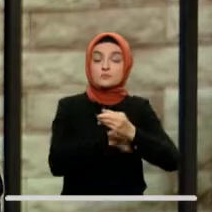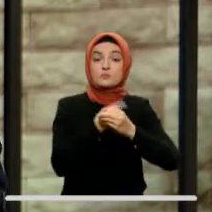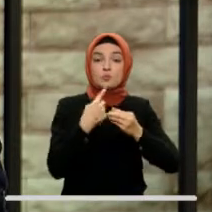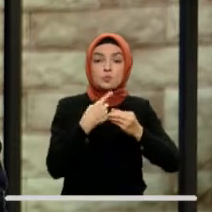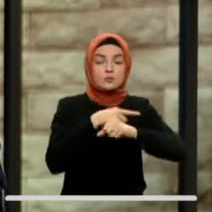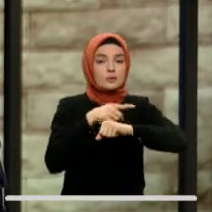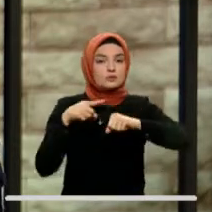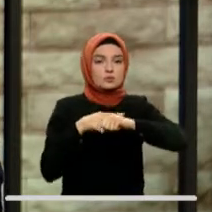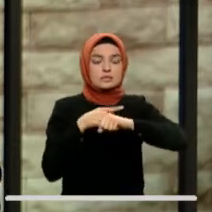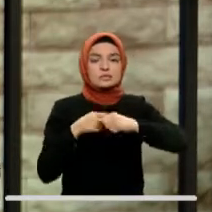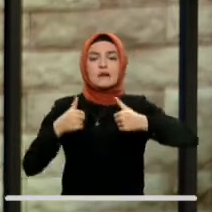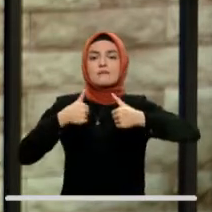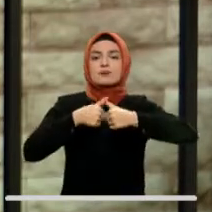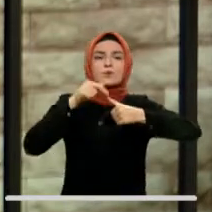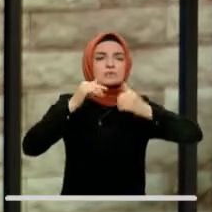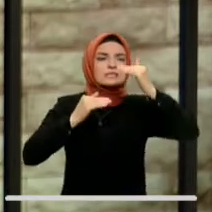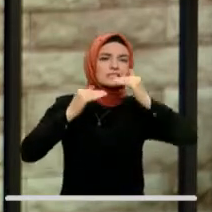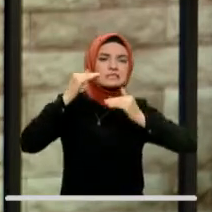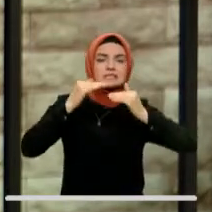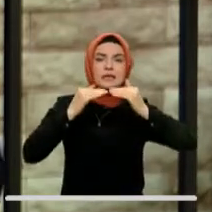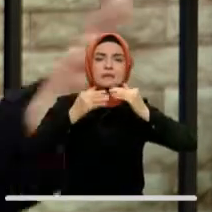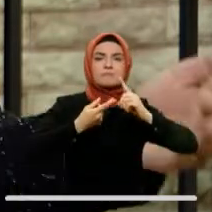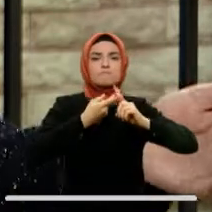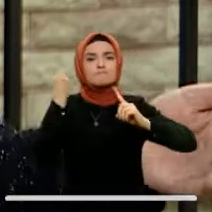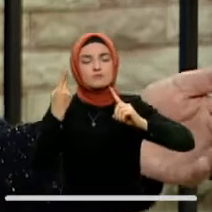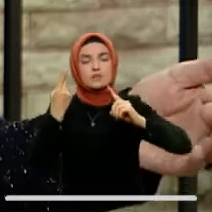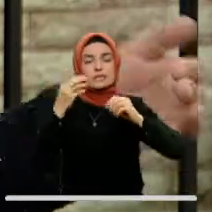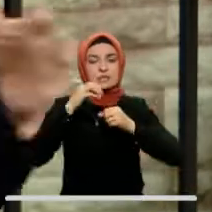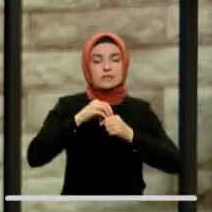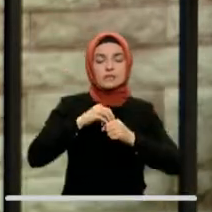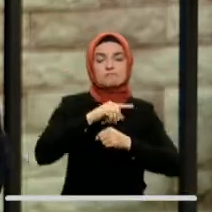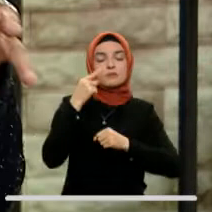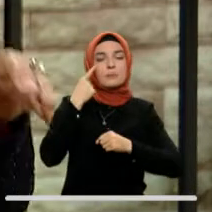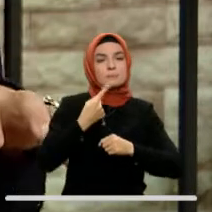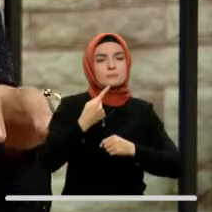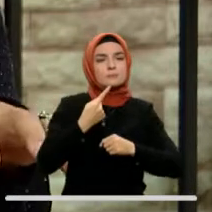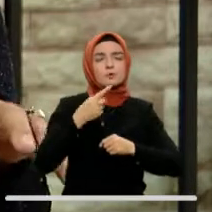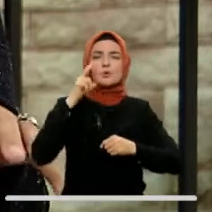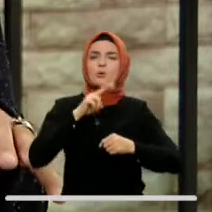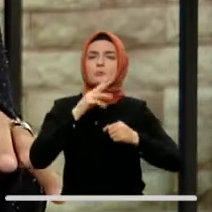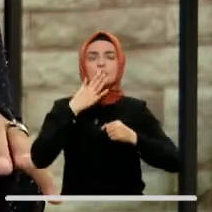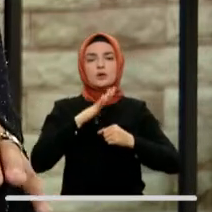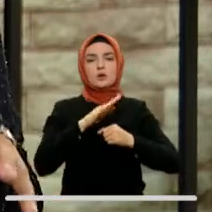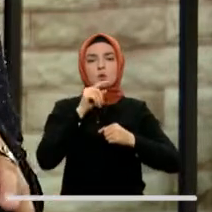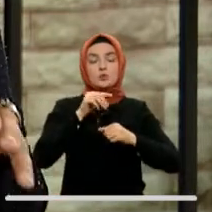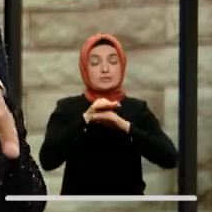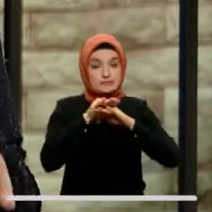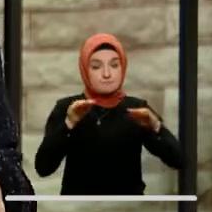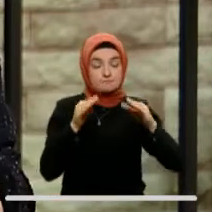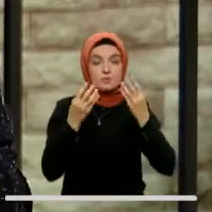süreci evliliklerdeki o dengeyi ortadan kaldırdığı için biz bir denge göremiyoruz. O yüzden o zemini sağlam tutmamız lazım.